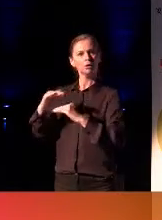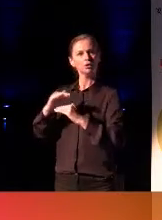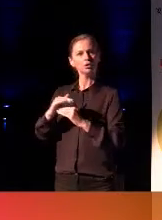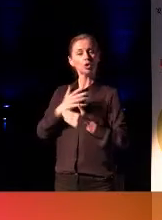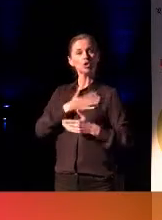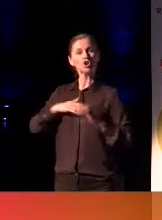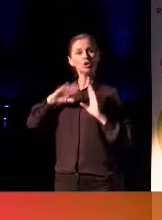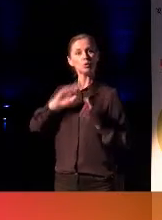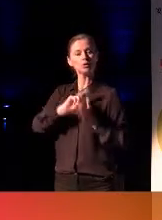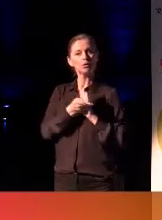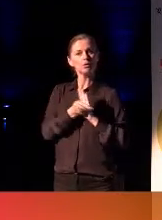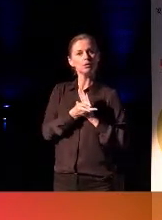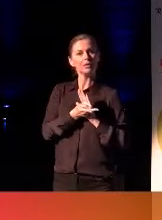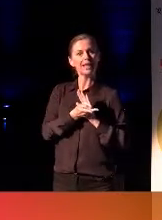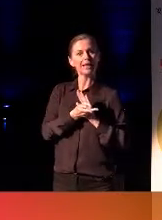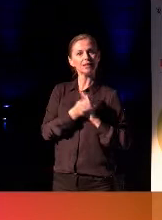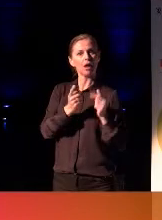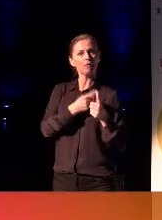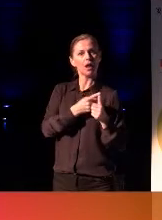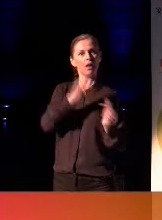sykehusinnleggelsen i Oslo kommune det går ned.